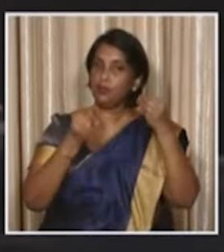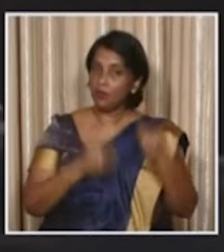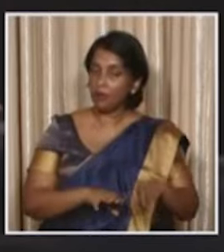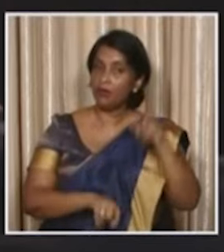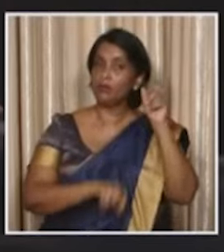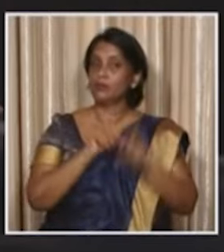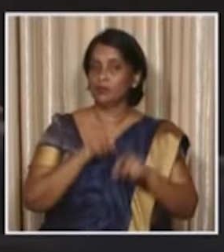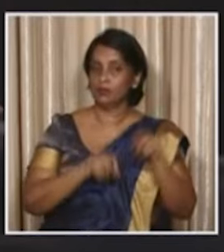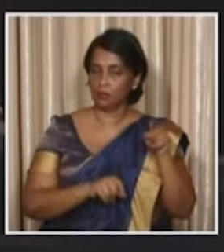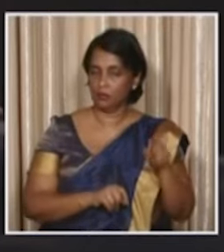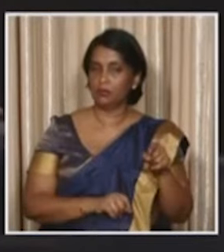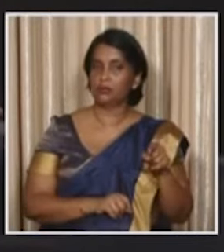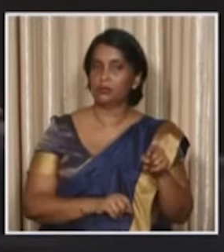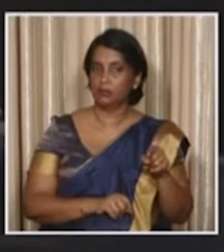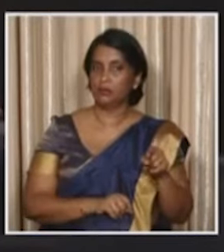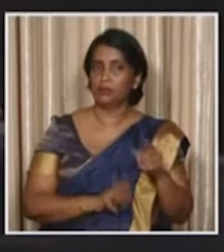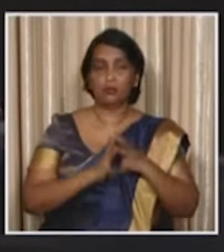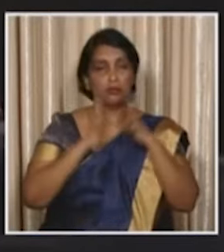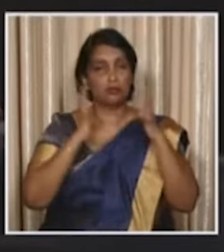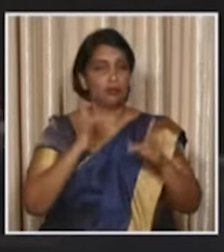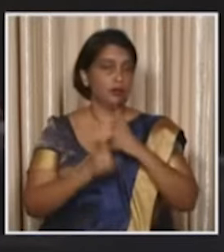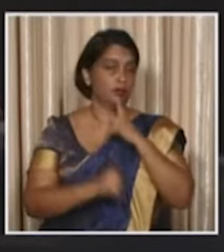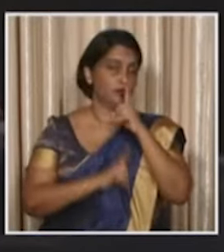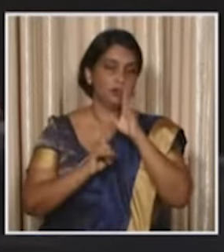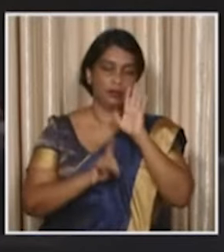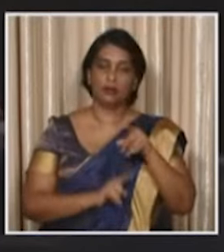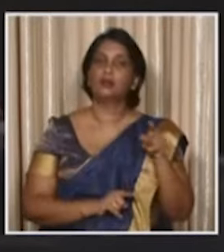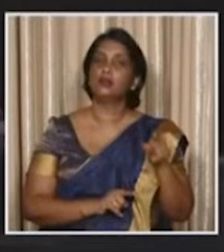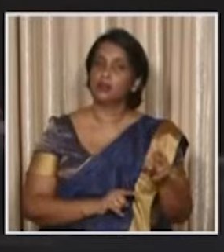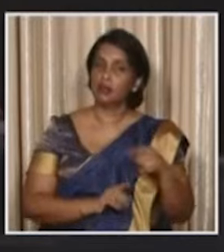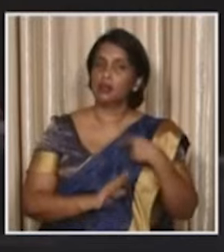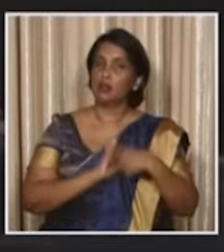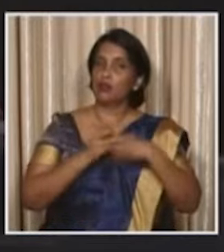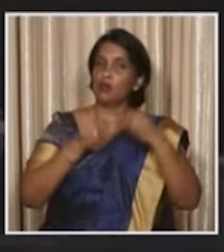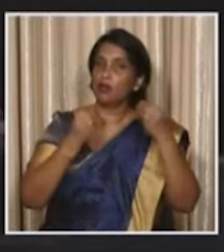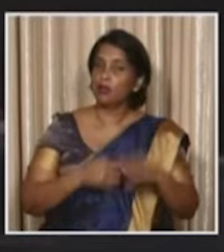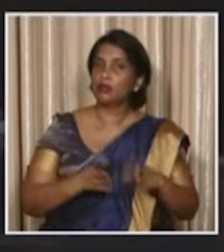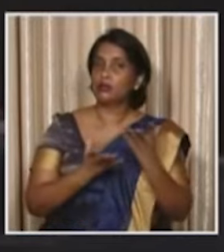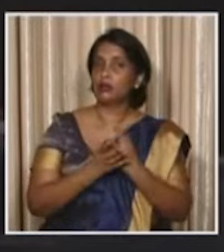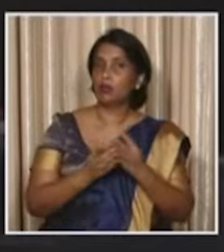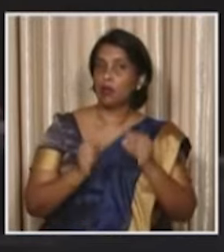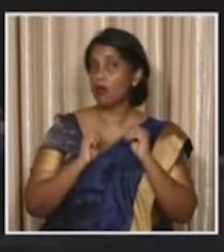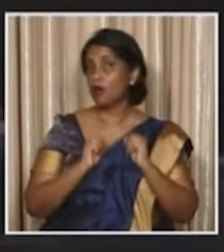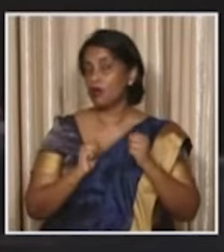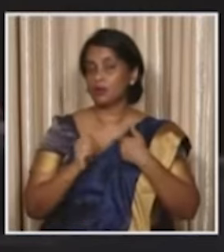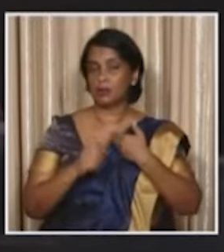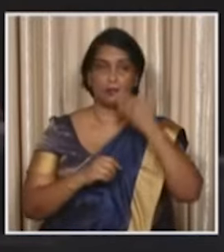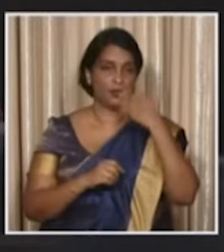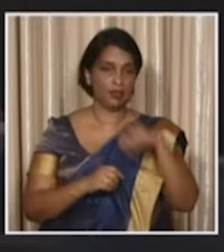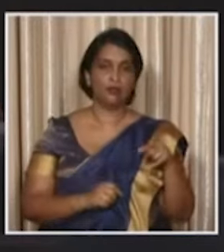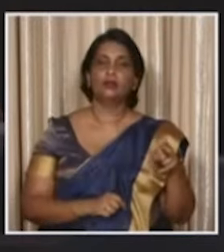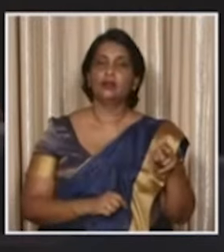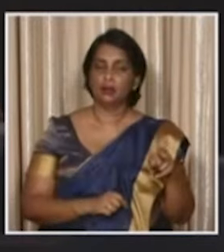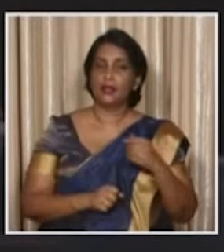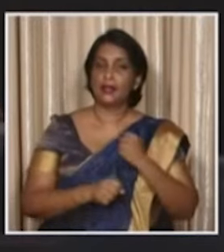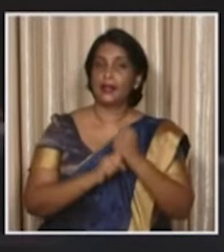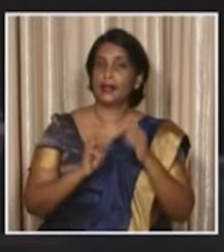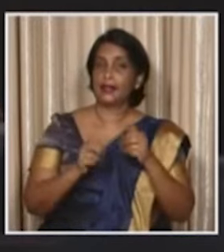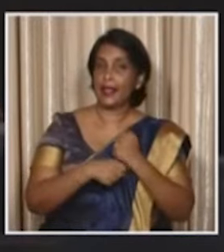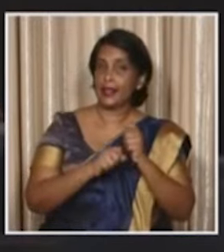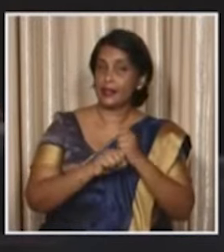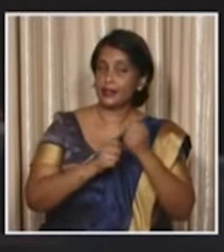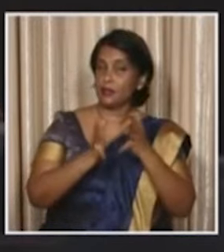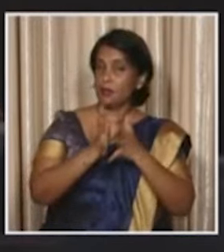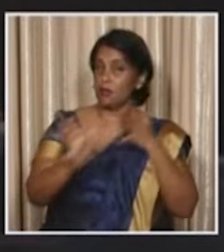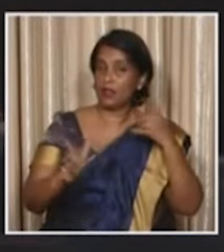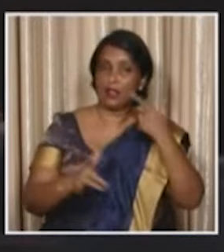අය මහ ලොකුට පුරාජේරු ගහනවා මේ බංකොලොත් කමෙන් මුදව ගන්න ඒගොල්ලෝ සමත් වුණා කියලා. ගෑස් පෝලින් තෙල් පෝලින් නැති